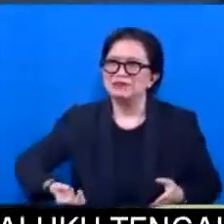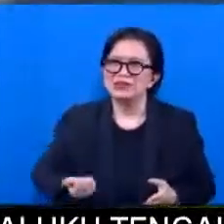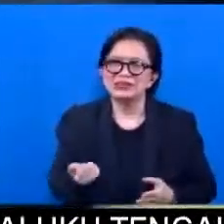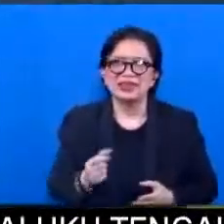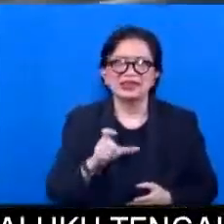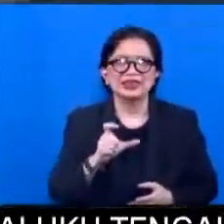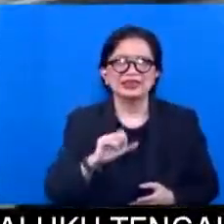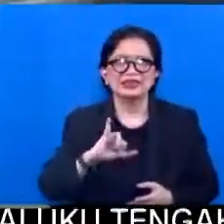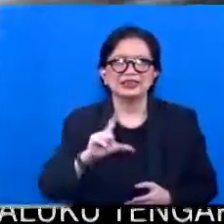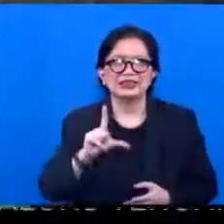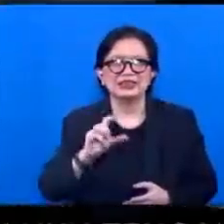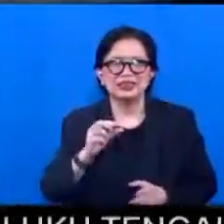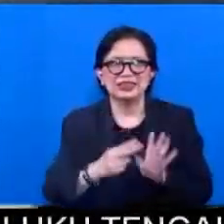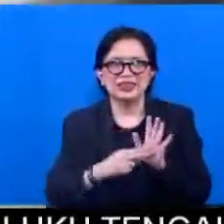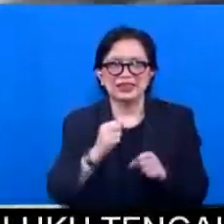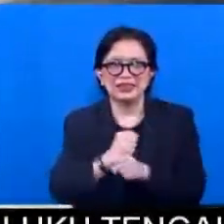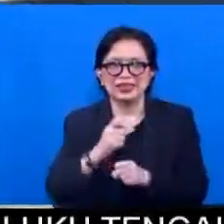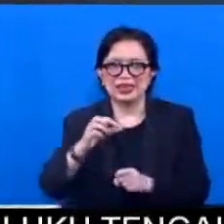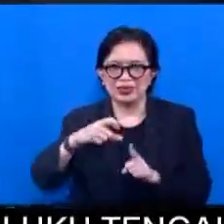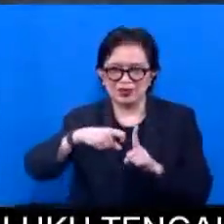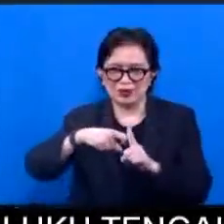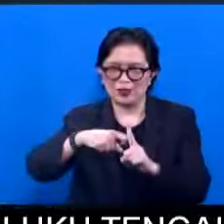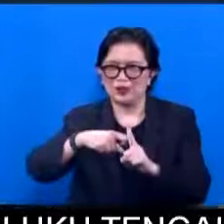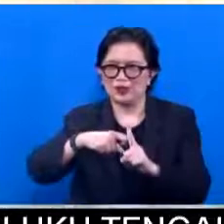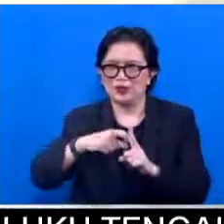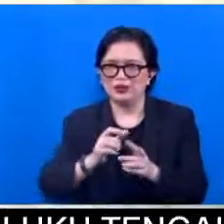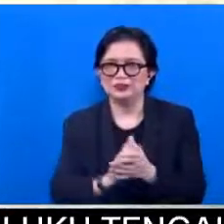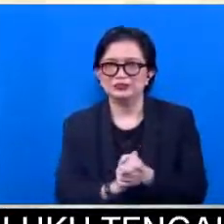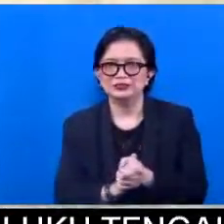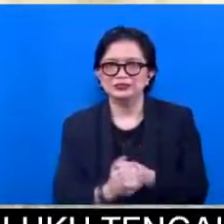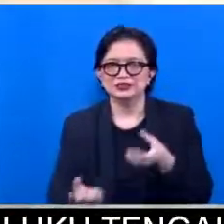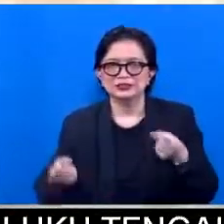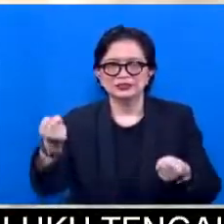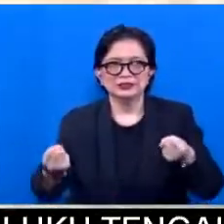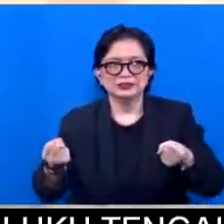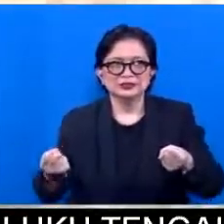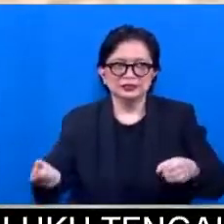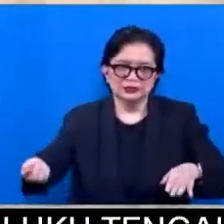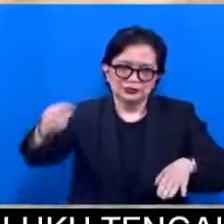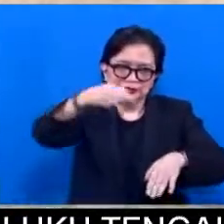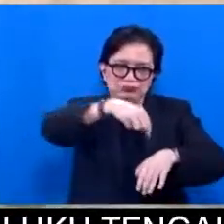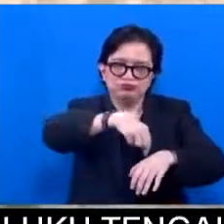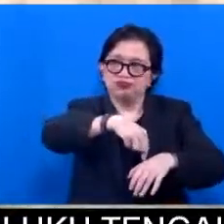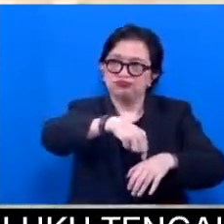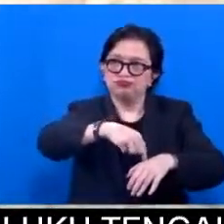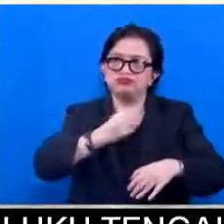Warsono sudah memiliki langganan mobil bak terbuka yang biasa mengangkut kambing untuk dijual ke pasar.